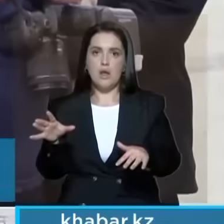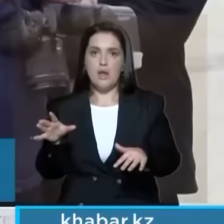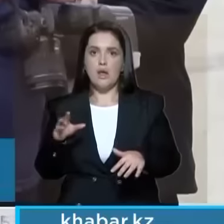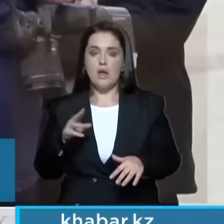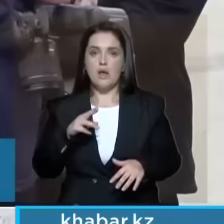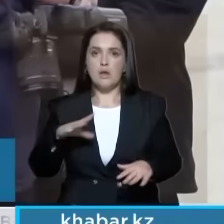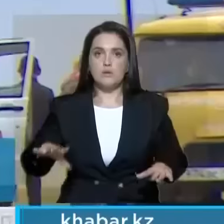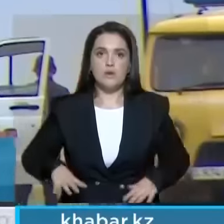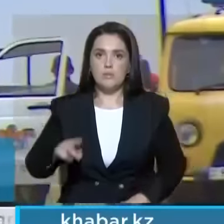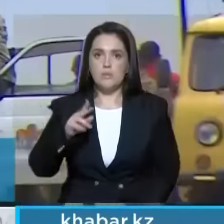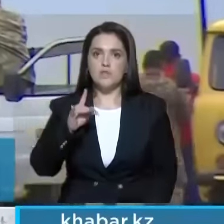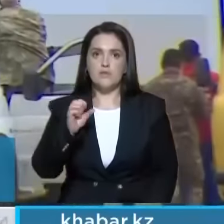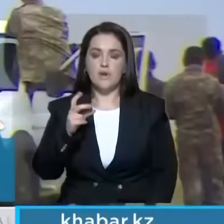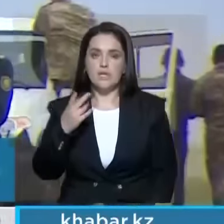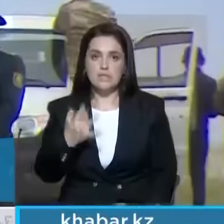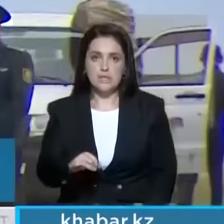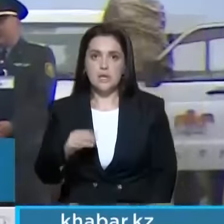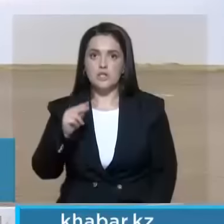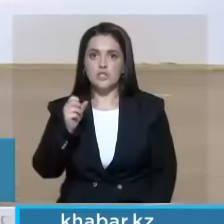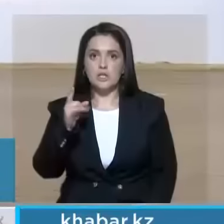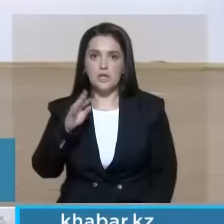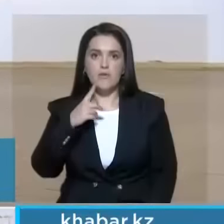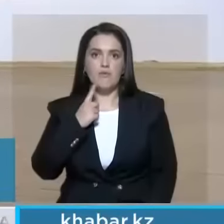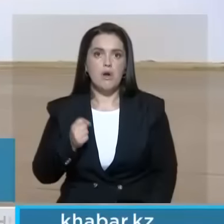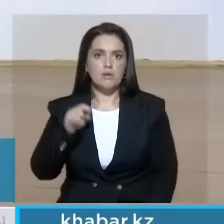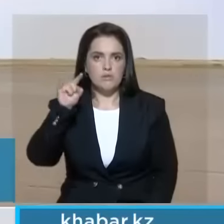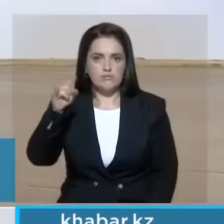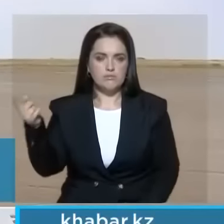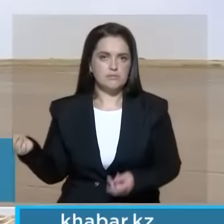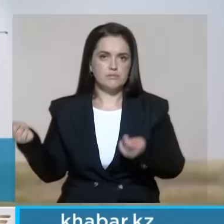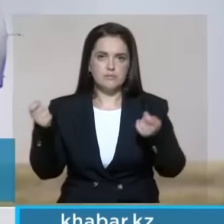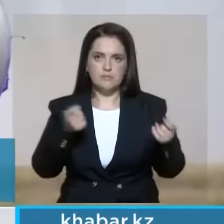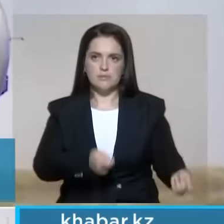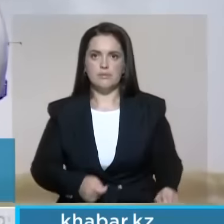Пржевальского. Животных привезли на чешском военном борту.